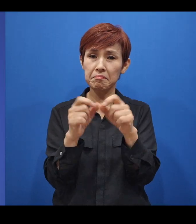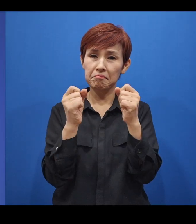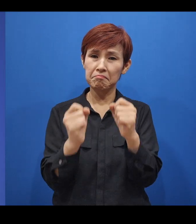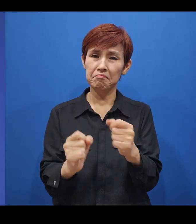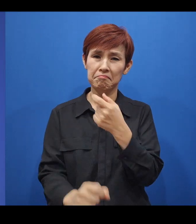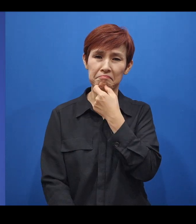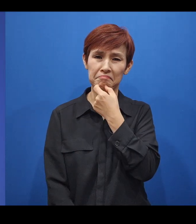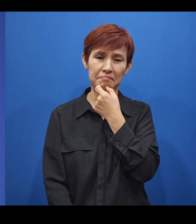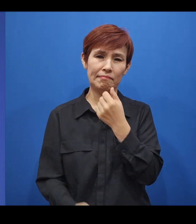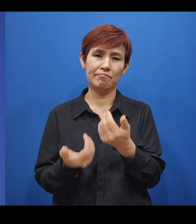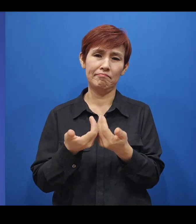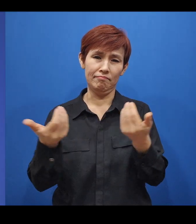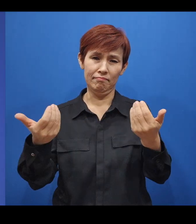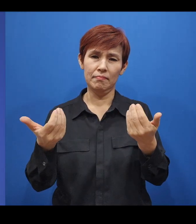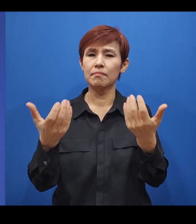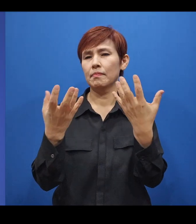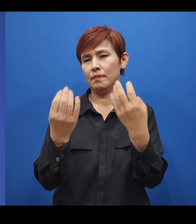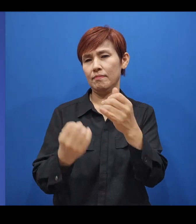우리는 보고 있습니다.